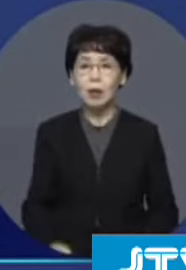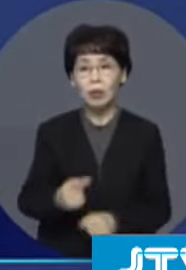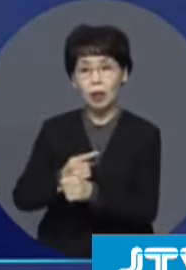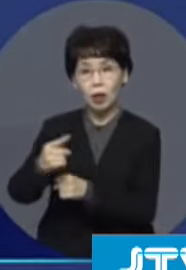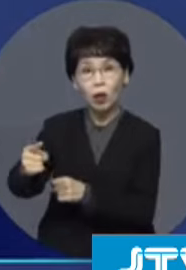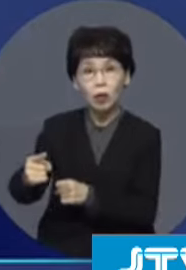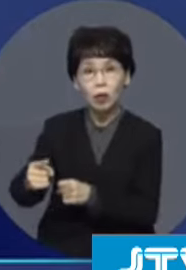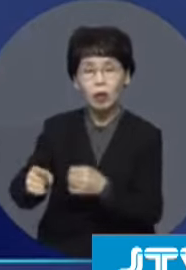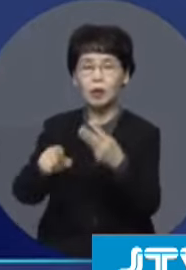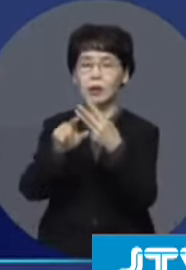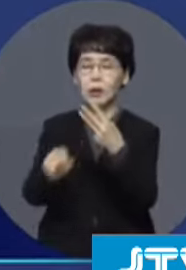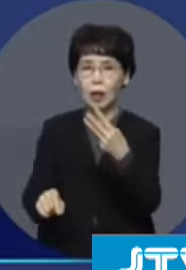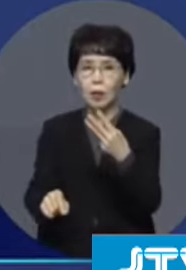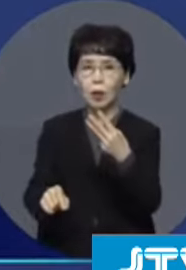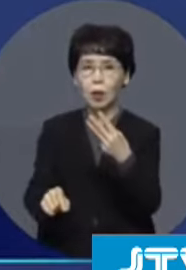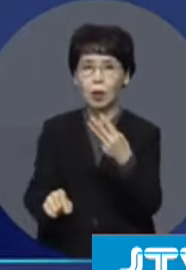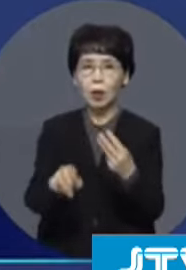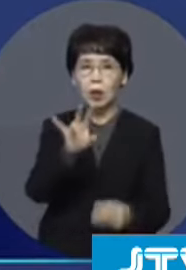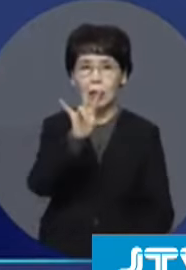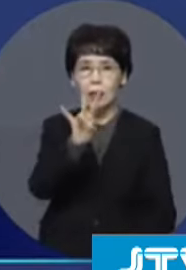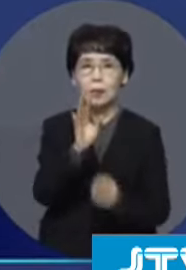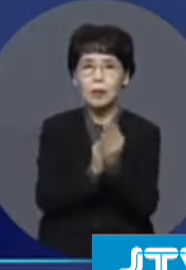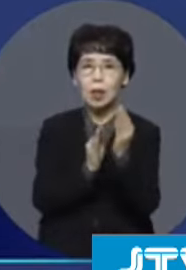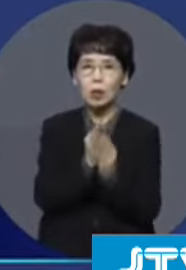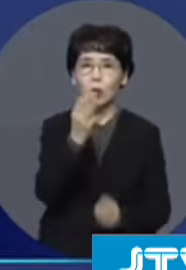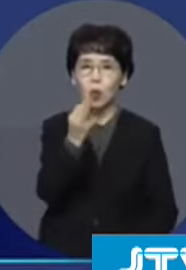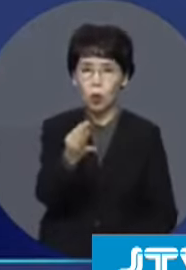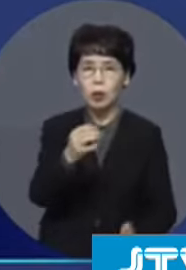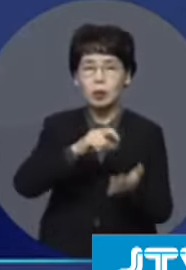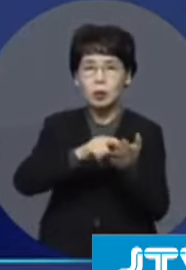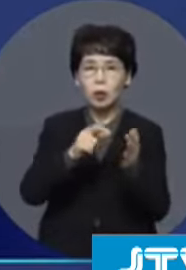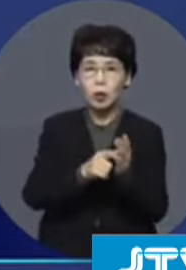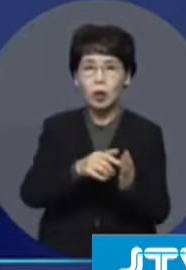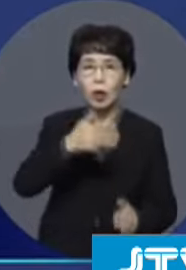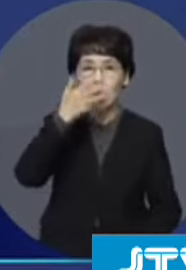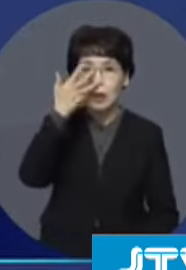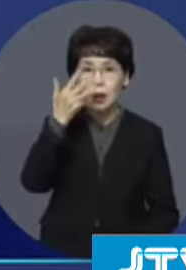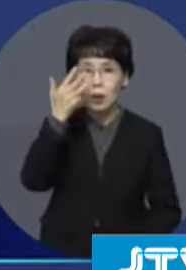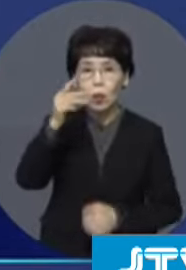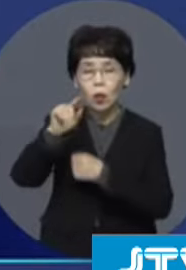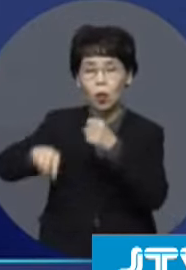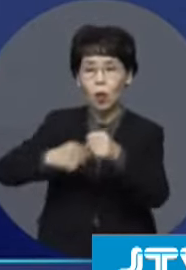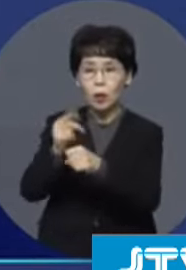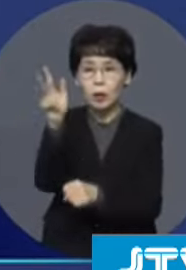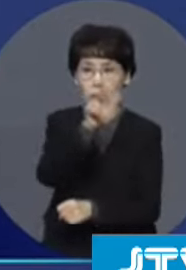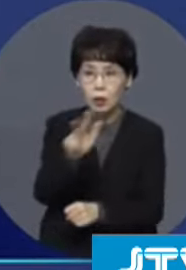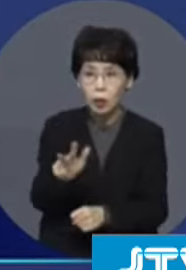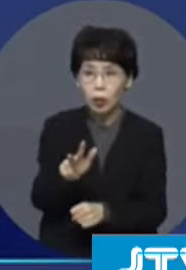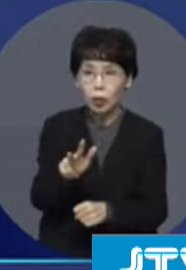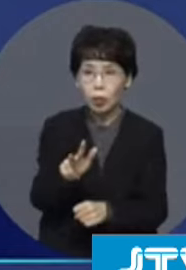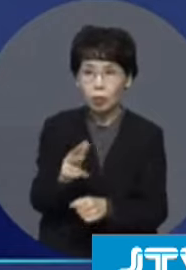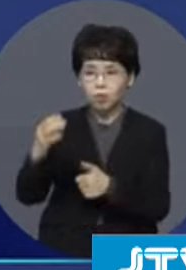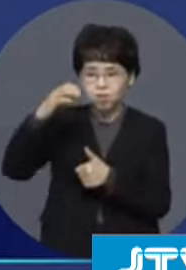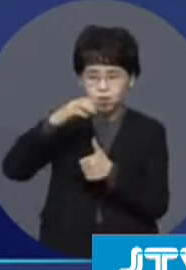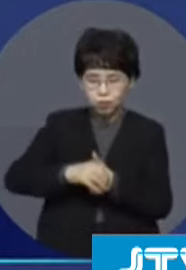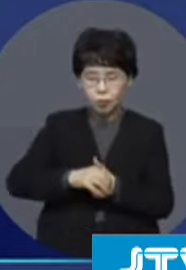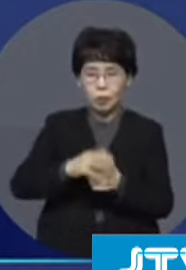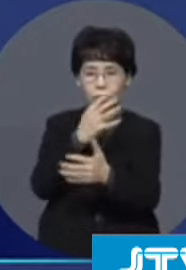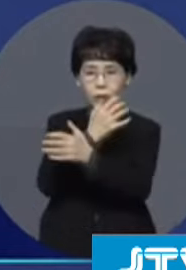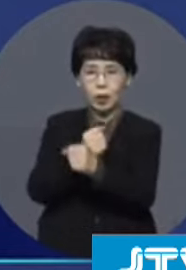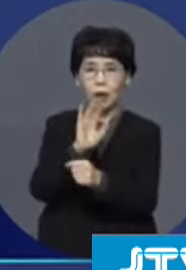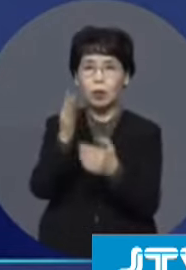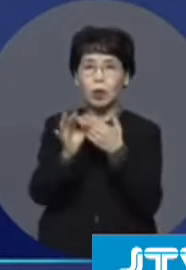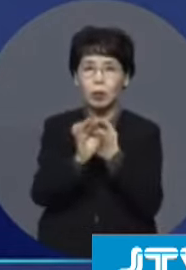내년 3월 24조 원 규모의 체코 원전 건설 사업 계약이 마무리되면